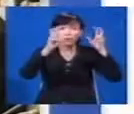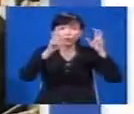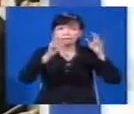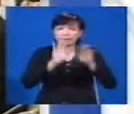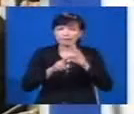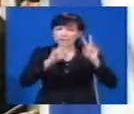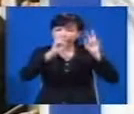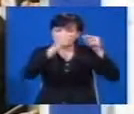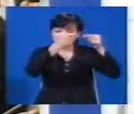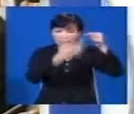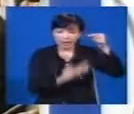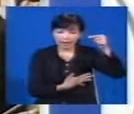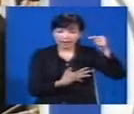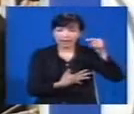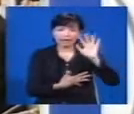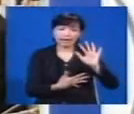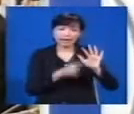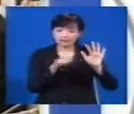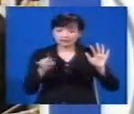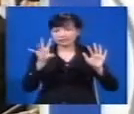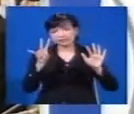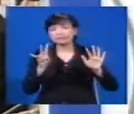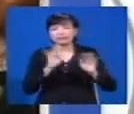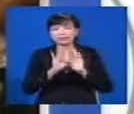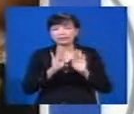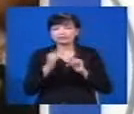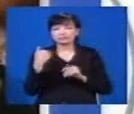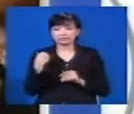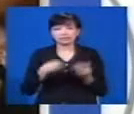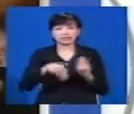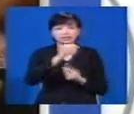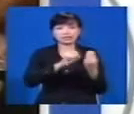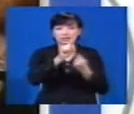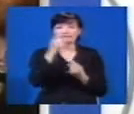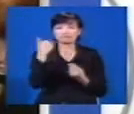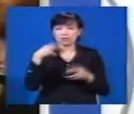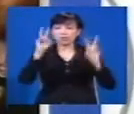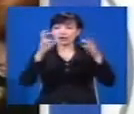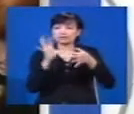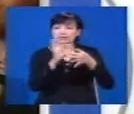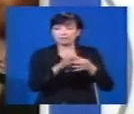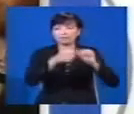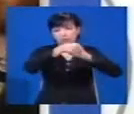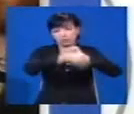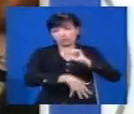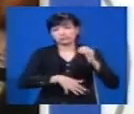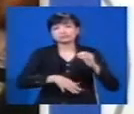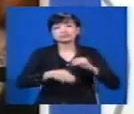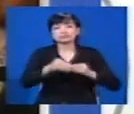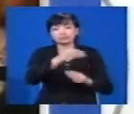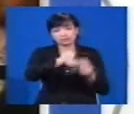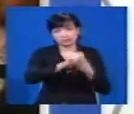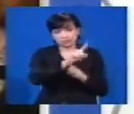นะครับประเด็นหลักๆเช่นในเรื่องของเศรษฐกิจก็มีประเด็นเรื่องของโครงสร้างทางเศรษฐกิจประเด็นในเรื่อง